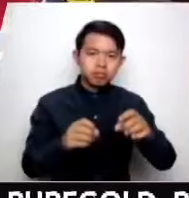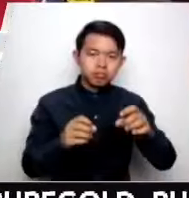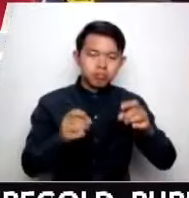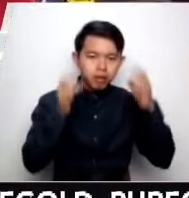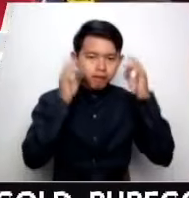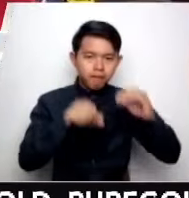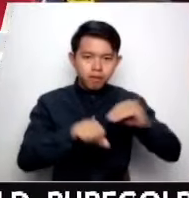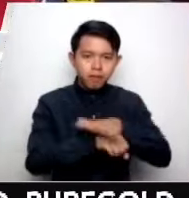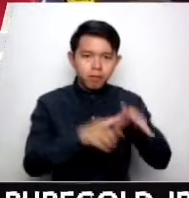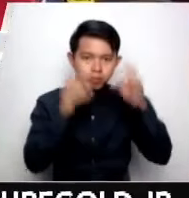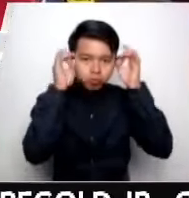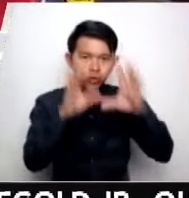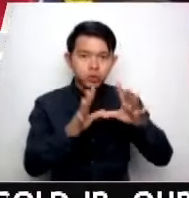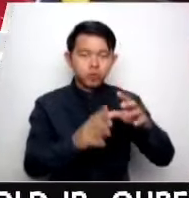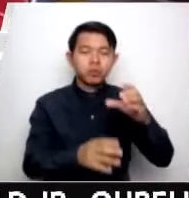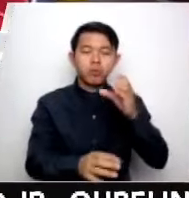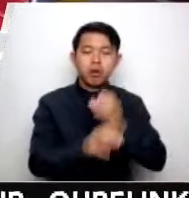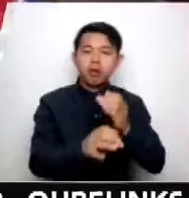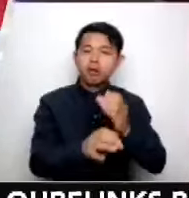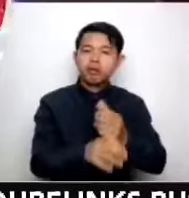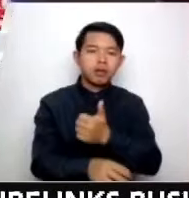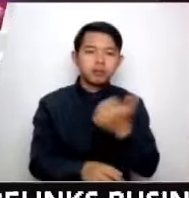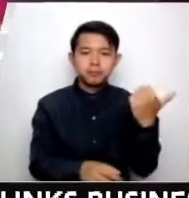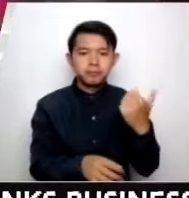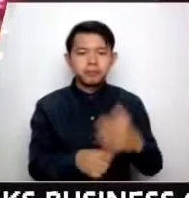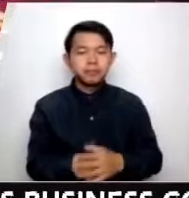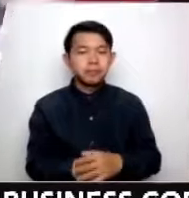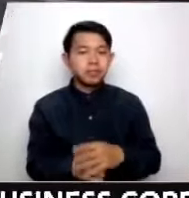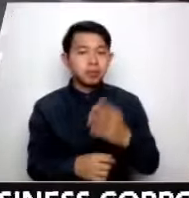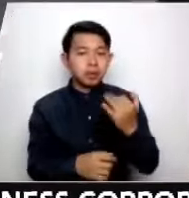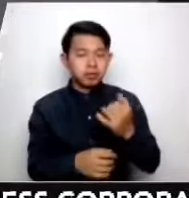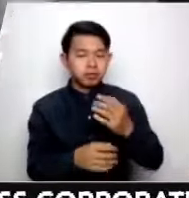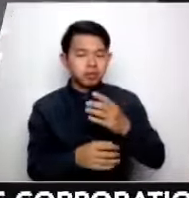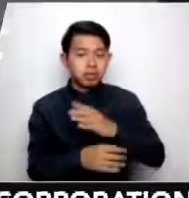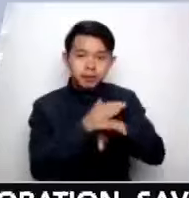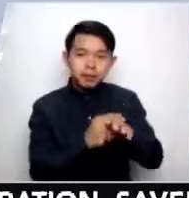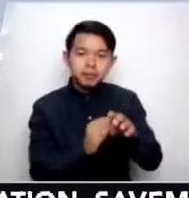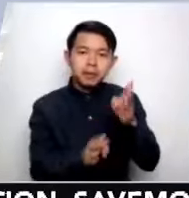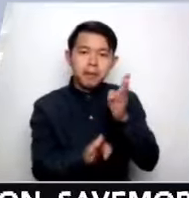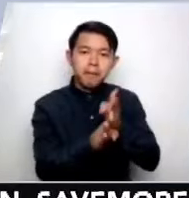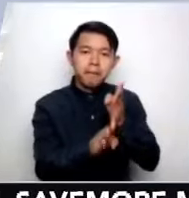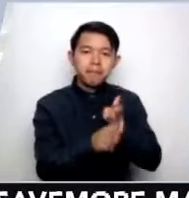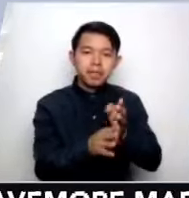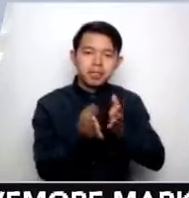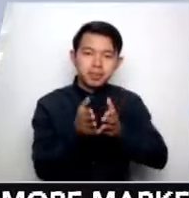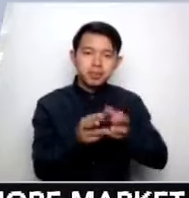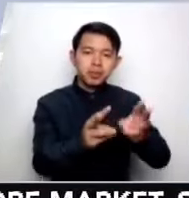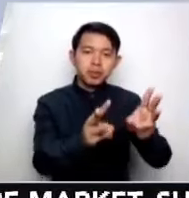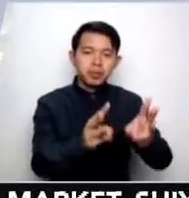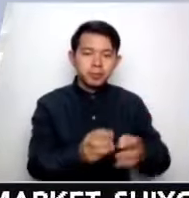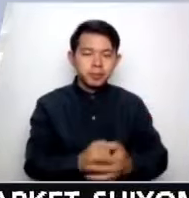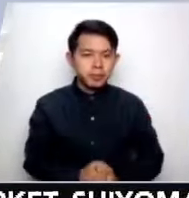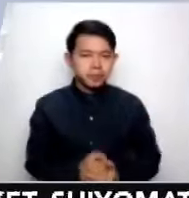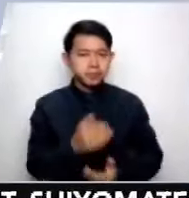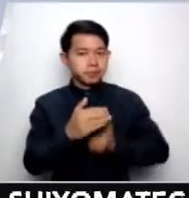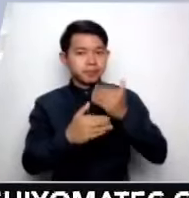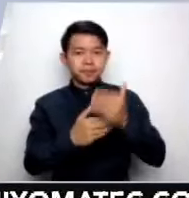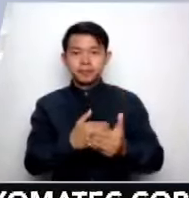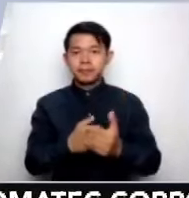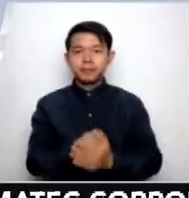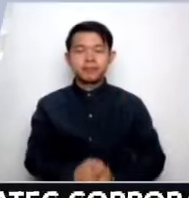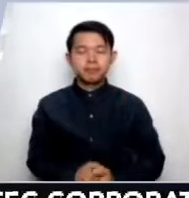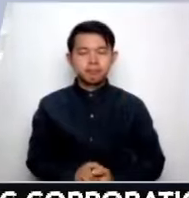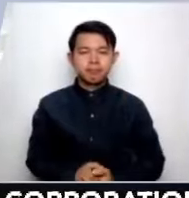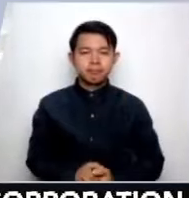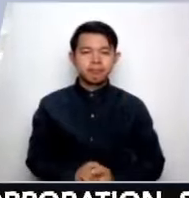daanan ng et sa bus carousel ng mag-u-turn ito inalok na ang trabaho pero yun pala